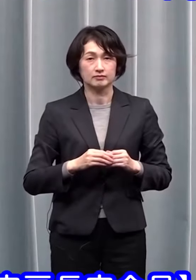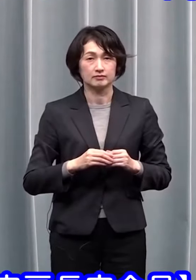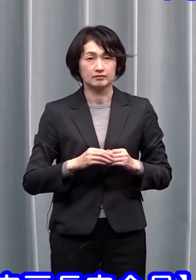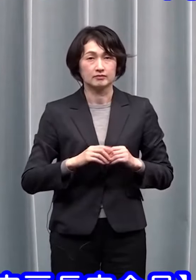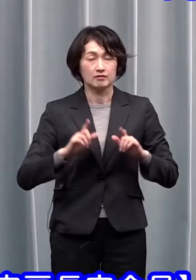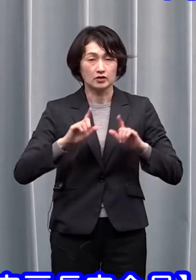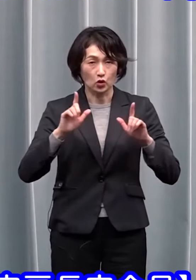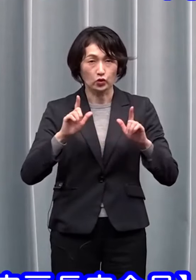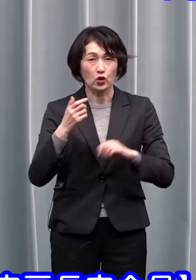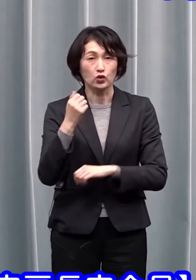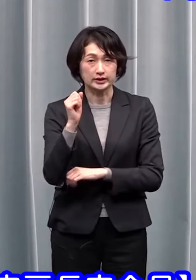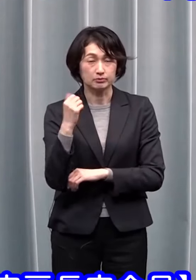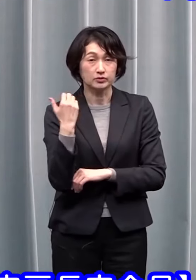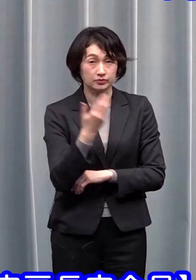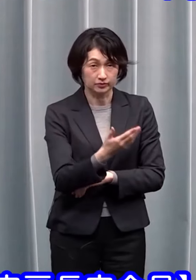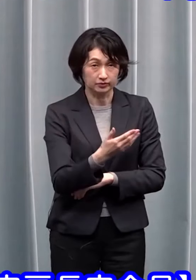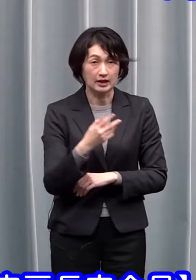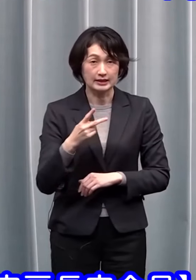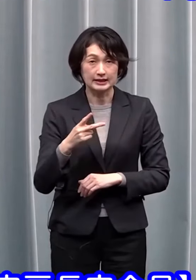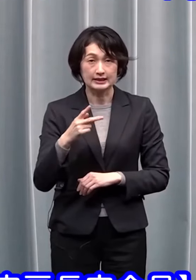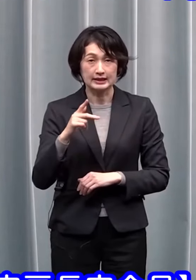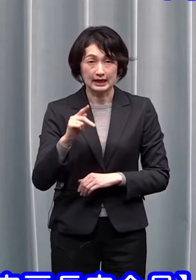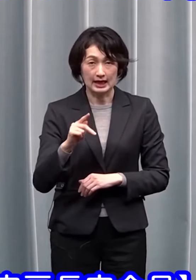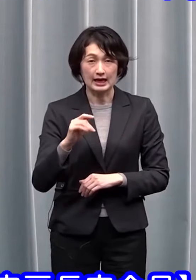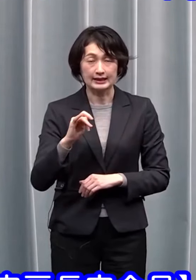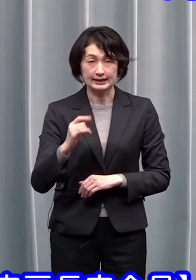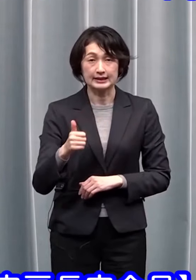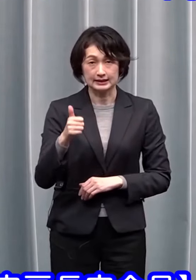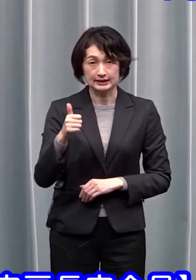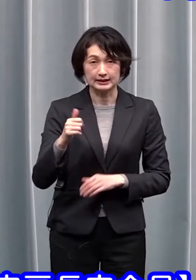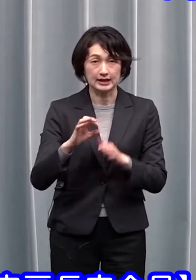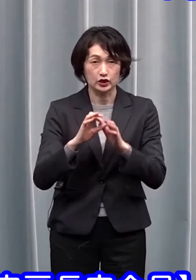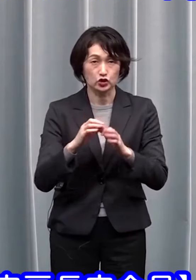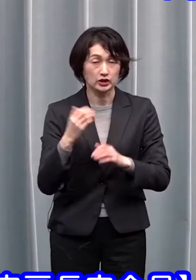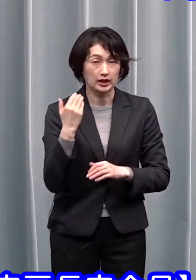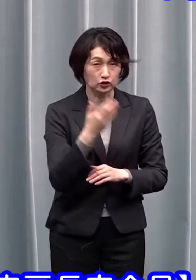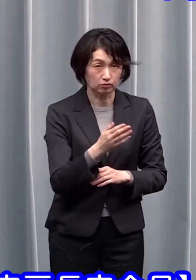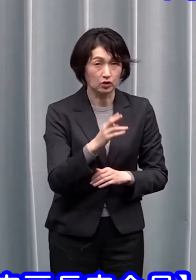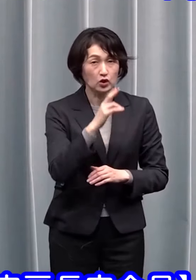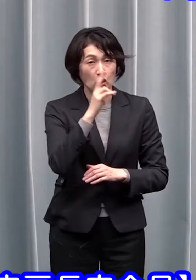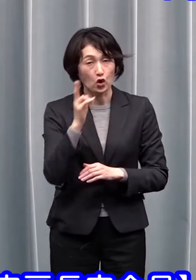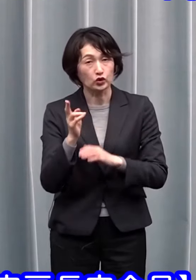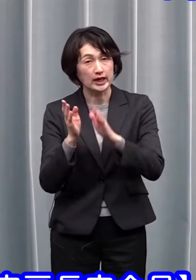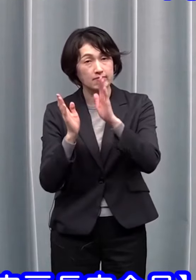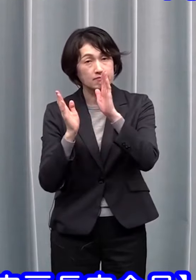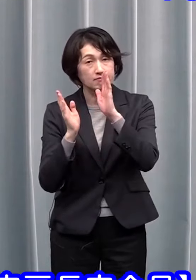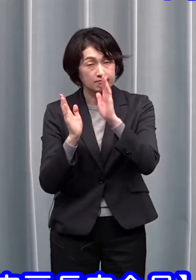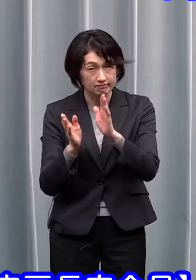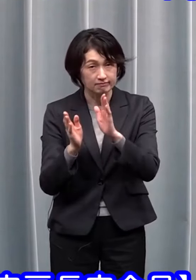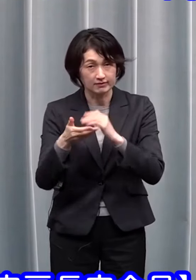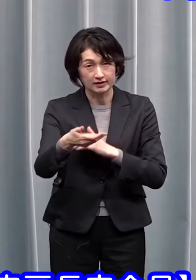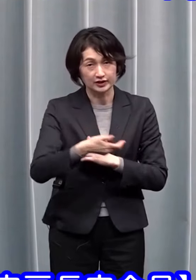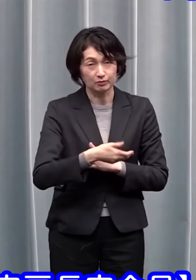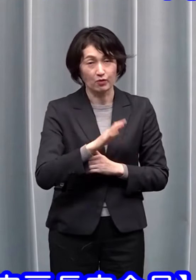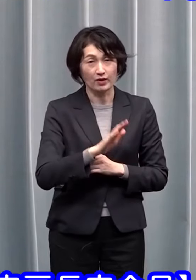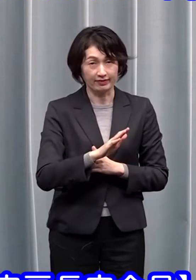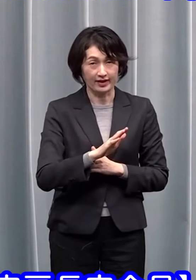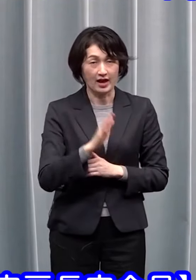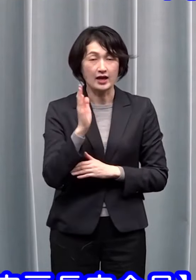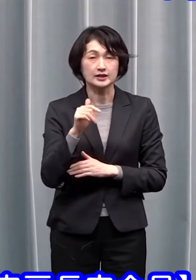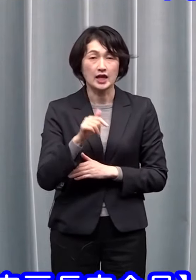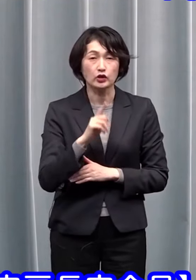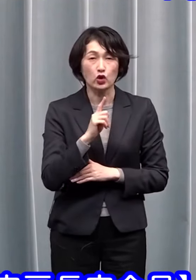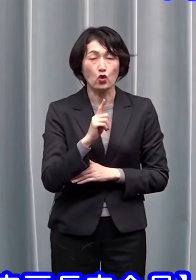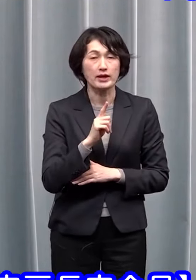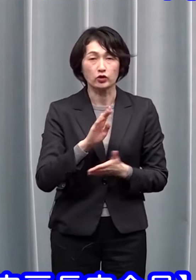はい、 お気持ちです。二階氏に関してお聞きします。まあ、午前中の会見で 不出馬を表明したことについて、まあ、政府としてコメントは控